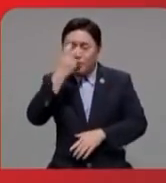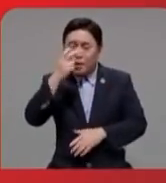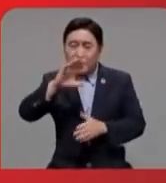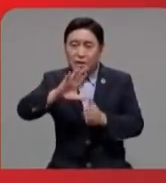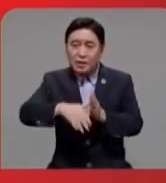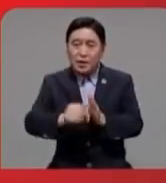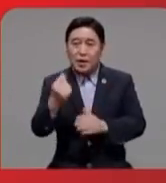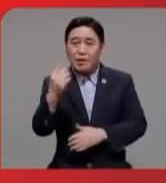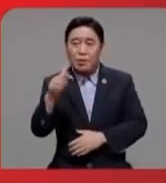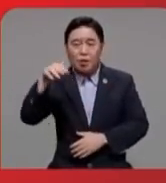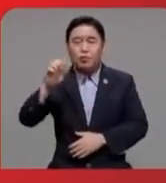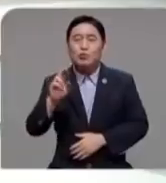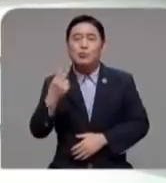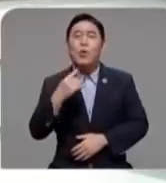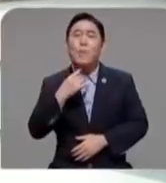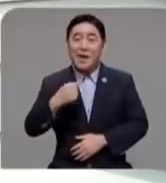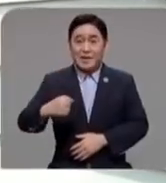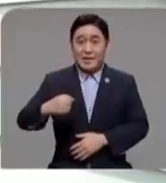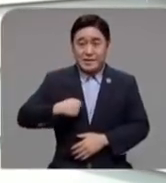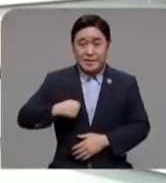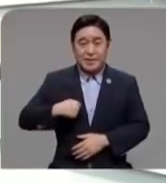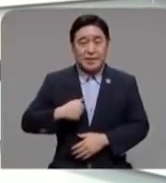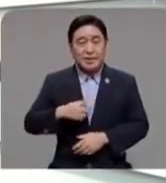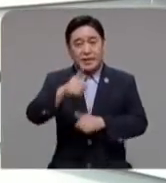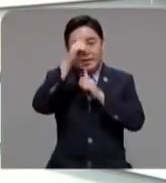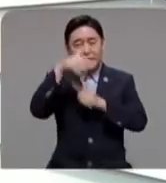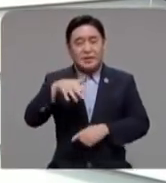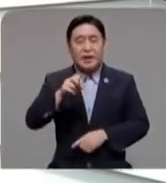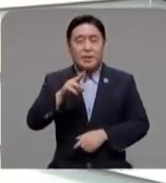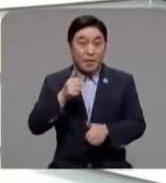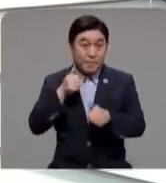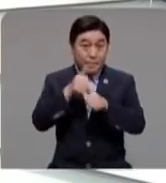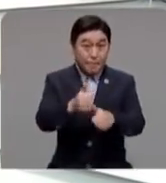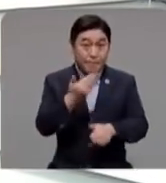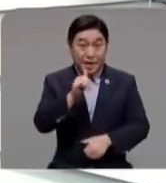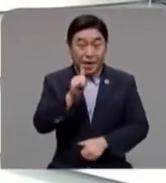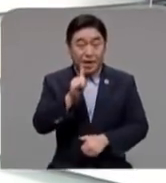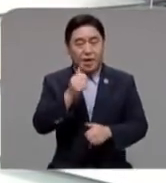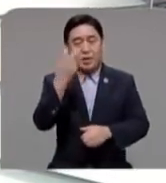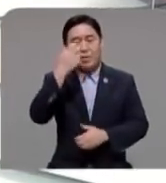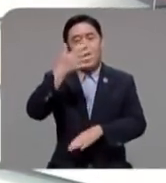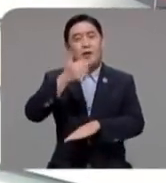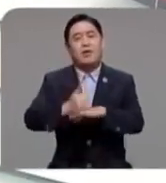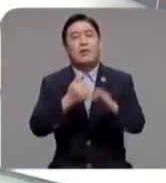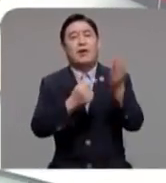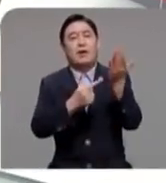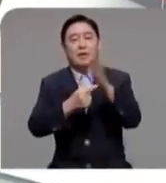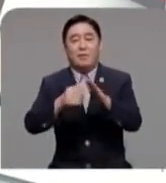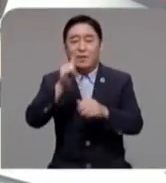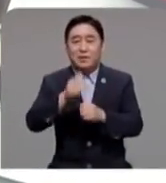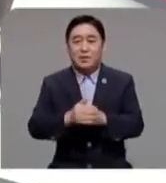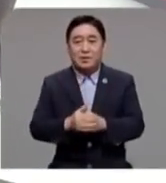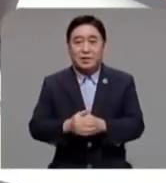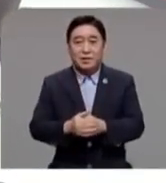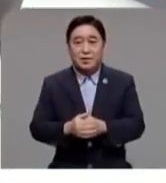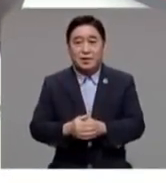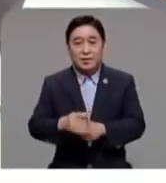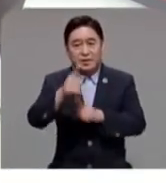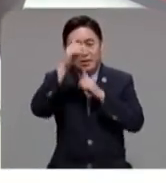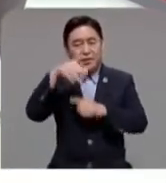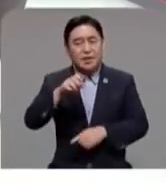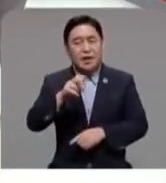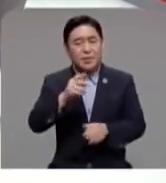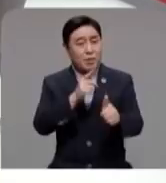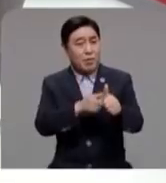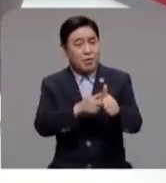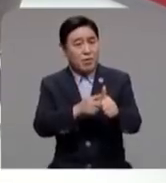여론조사에서 홍준표만이 이재명을 이길 수 있다는 조사가 발표가 되고 있습니다. 이재명을 제가 꺾을 수